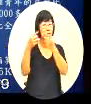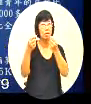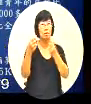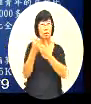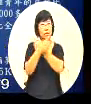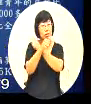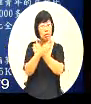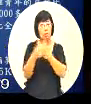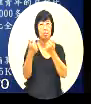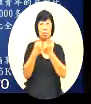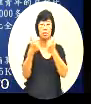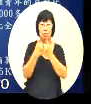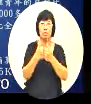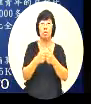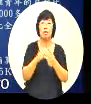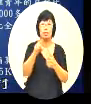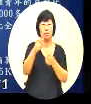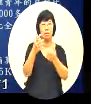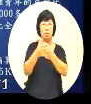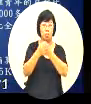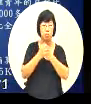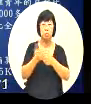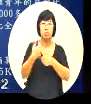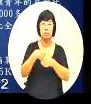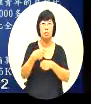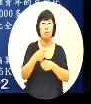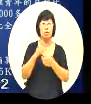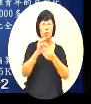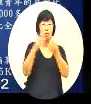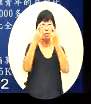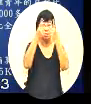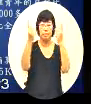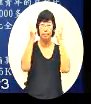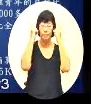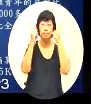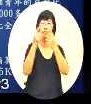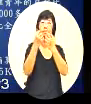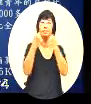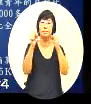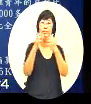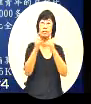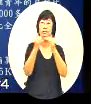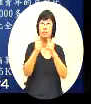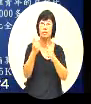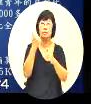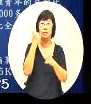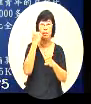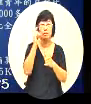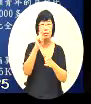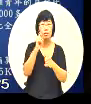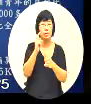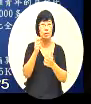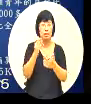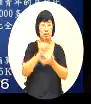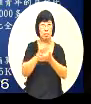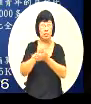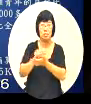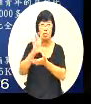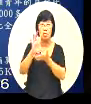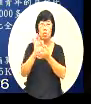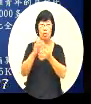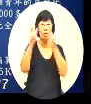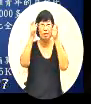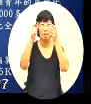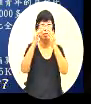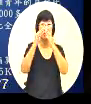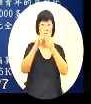里，他委托的高雄市大专院校毕业生趋势之研究，高雄青年的月薪比期望